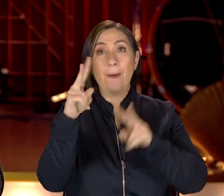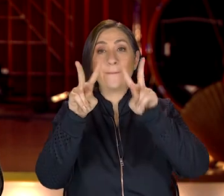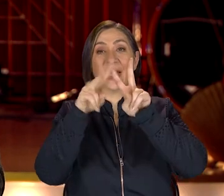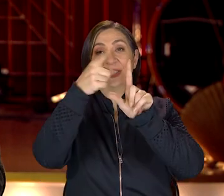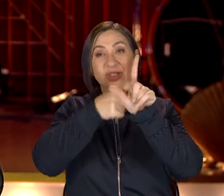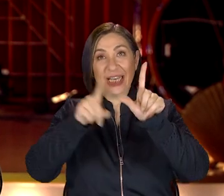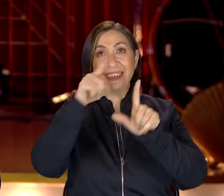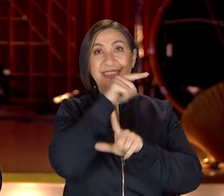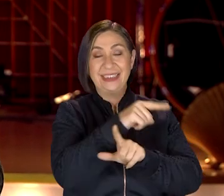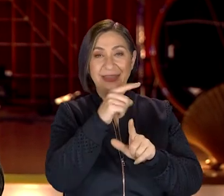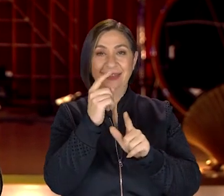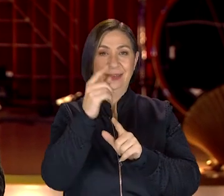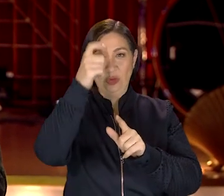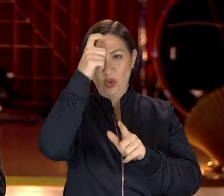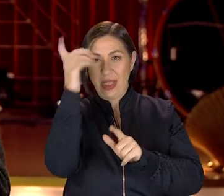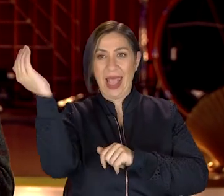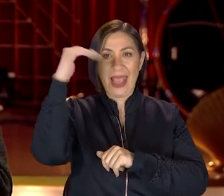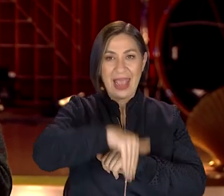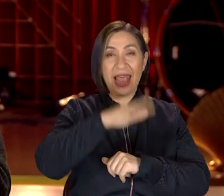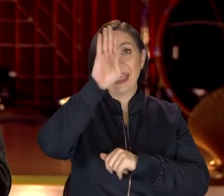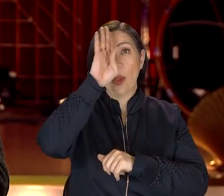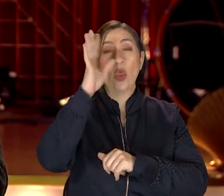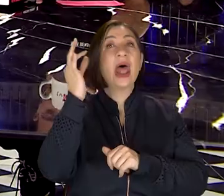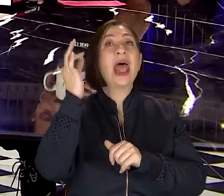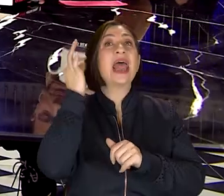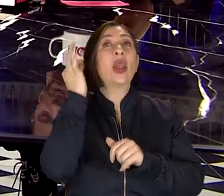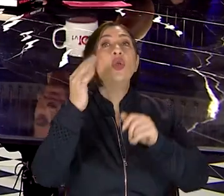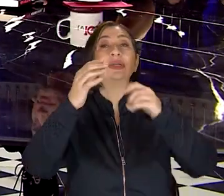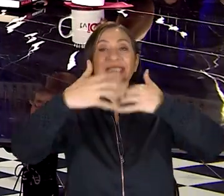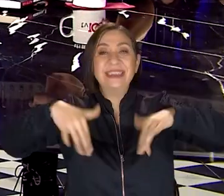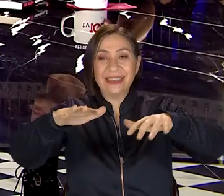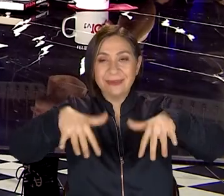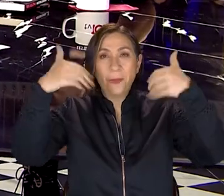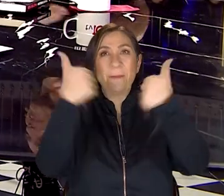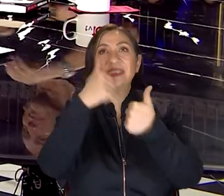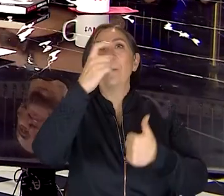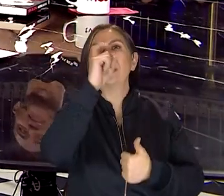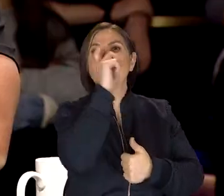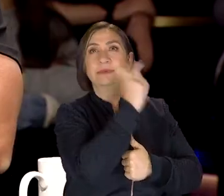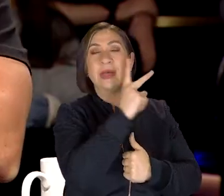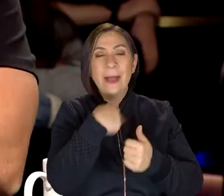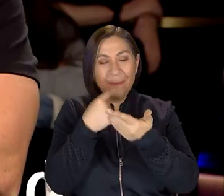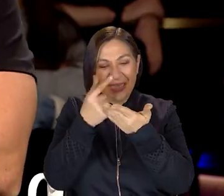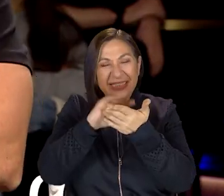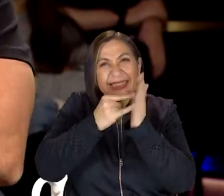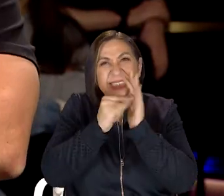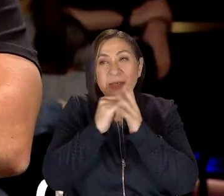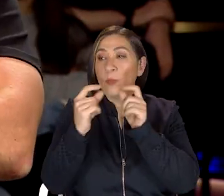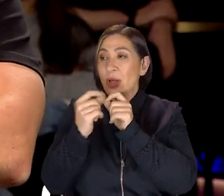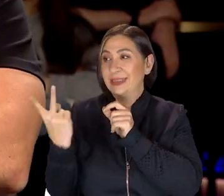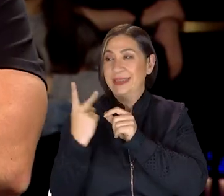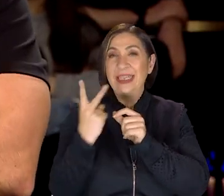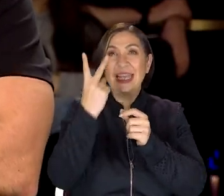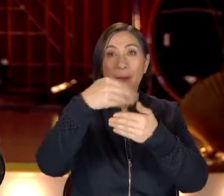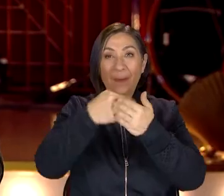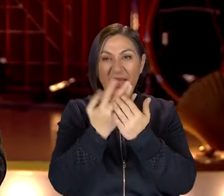Michael Jackson Dangerous turnesi kapsamında İstanbul İnönü Stadyumunda konser verecekti. Elimizdeki kısıtlı paramızla Bülent Tezcan'la iki bilet